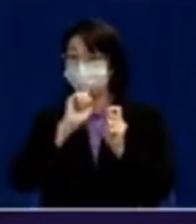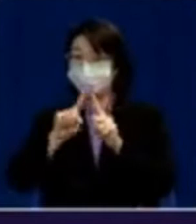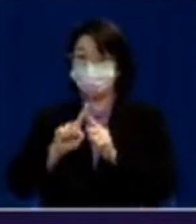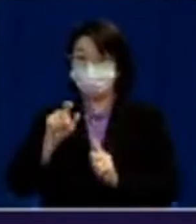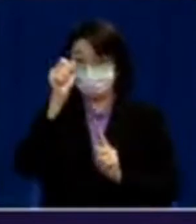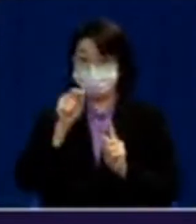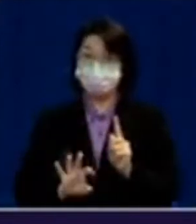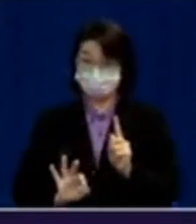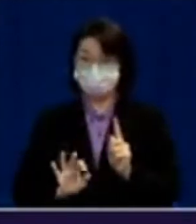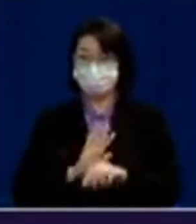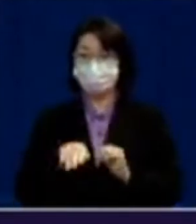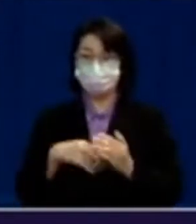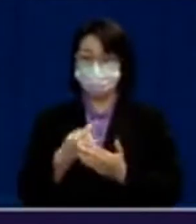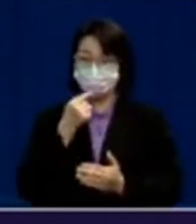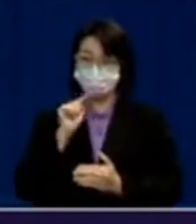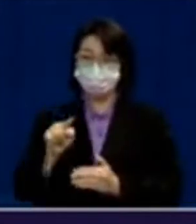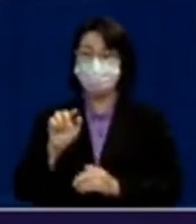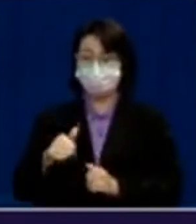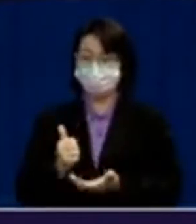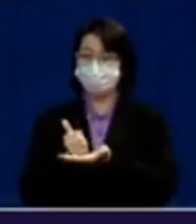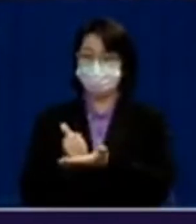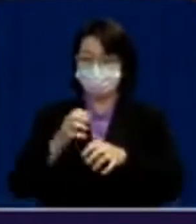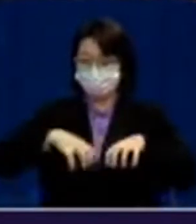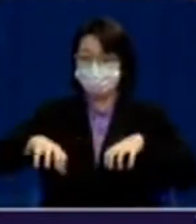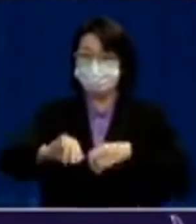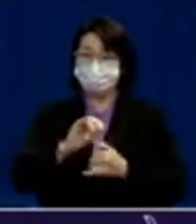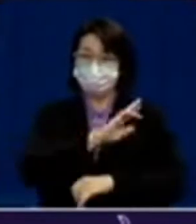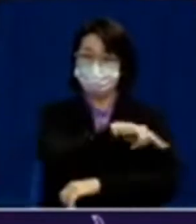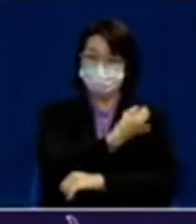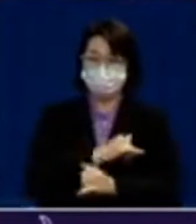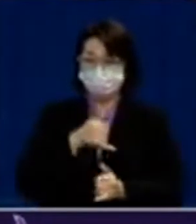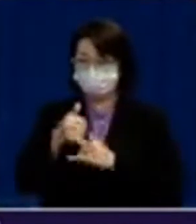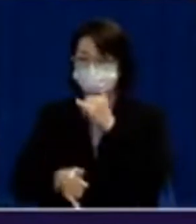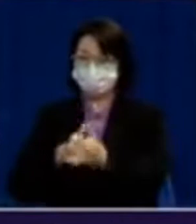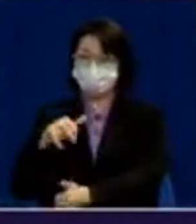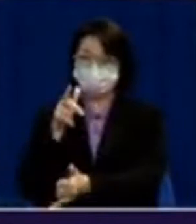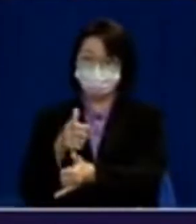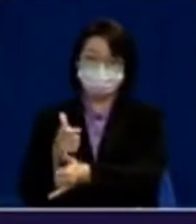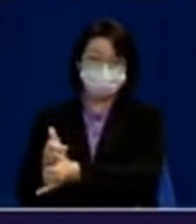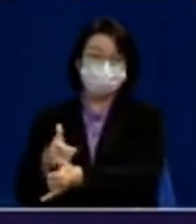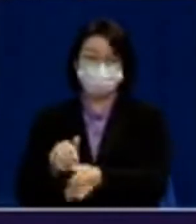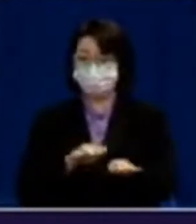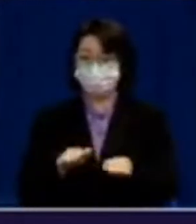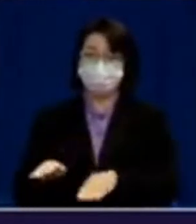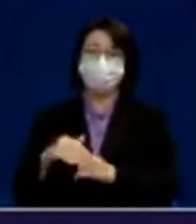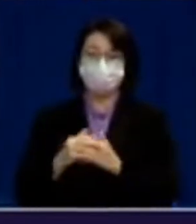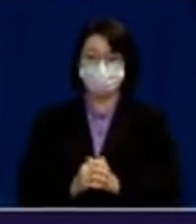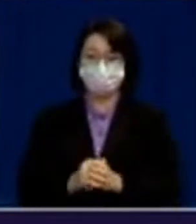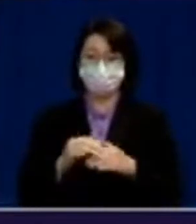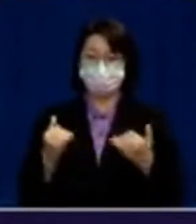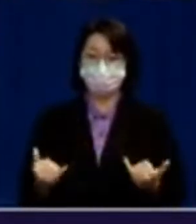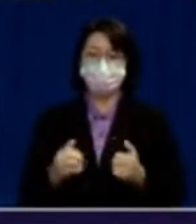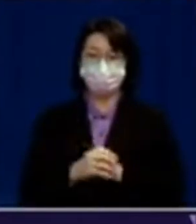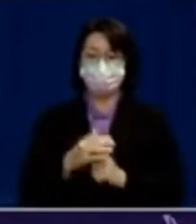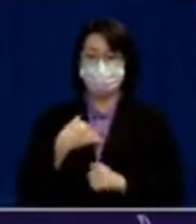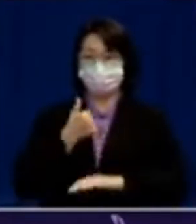ปกครองส่วนท้องถิ่นอำนวยความสะดวกในการเดินทางให้กับพี่น้องประชาชนที่จะมาฉีดวัคซีนในครั้งนี้ด้วยน่ะค่าทางด้านผู้ว่าราชการ